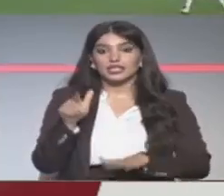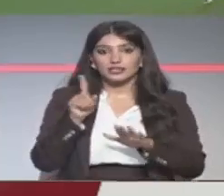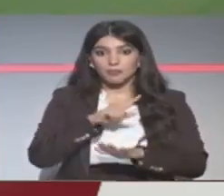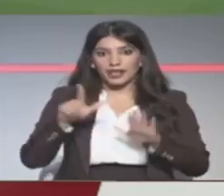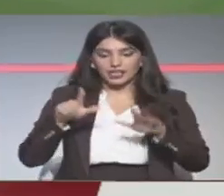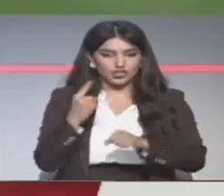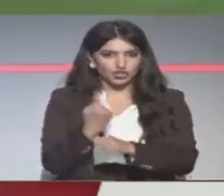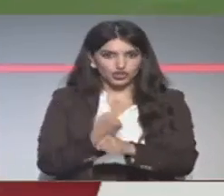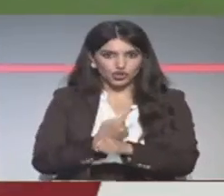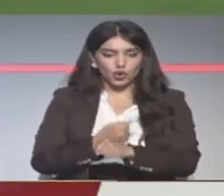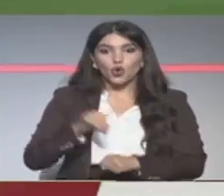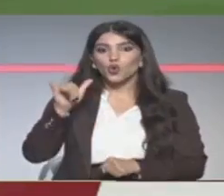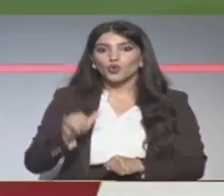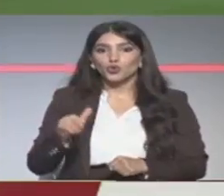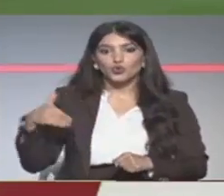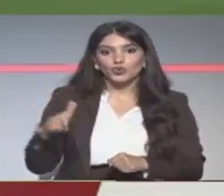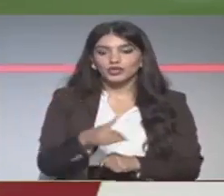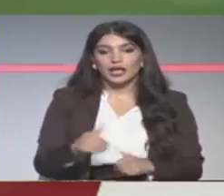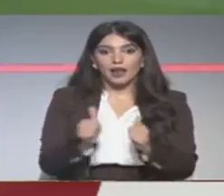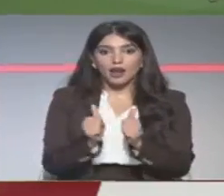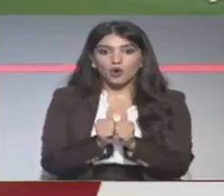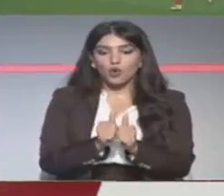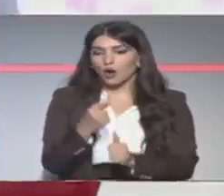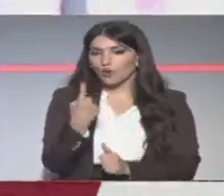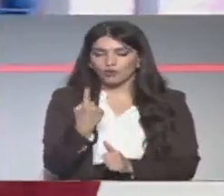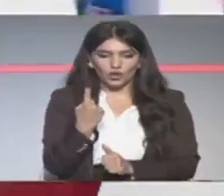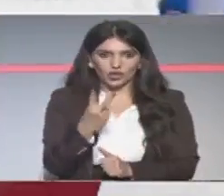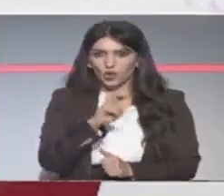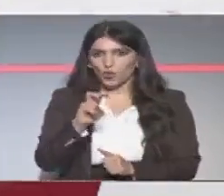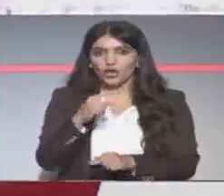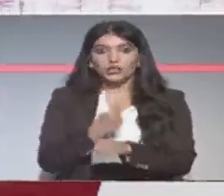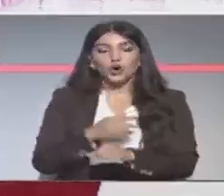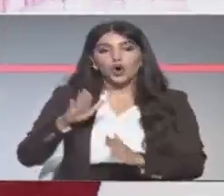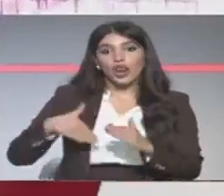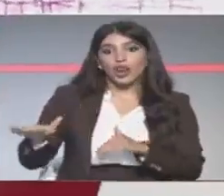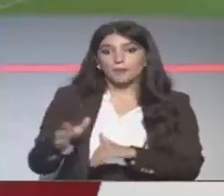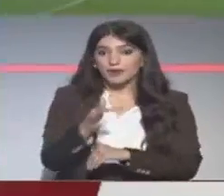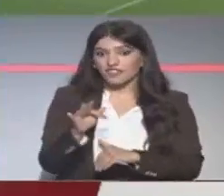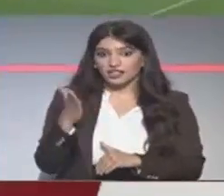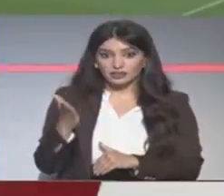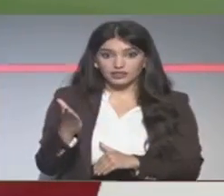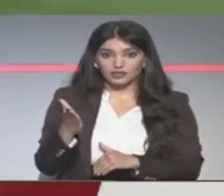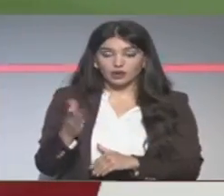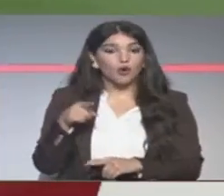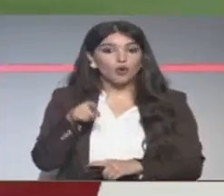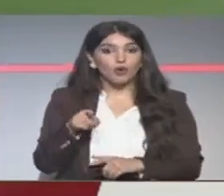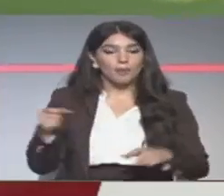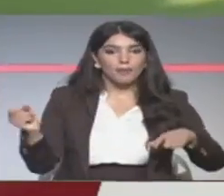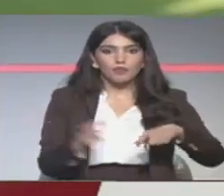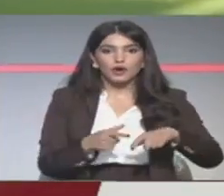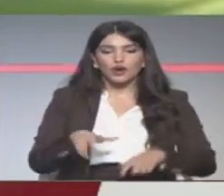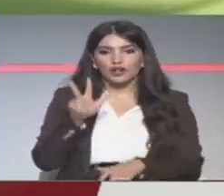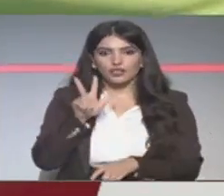17 ويوسف بولسن في الدقيقة 21، قبل أن يقلص الفرنسي جون فيليب ماتيتا الفريق لماينز في